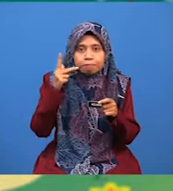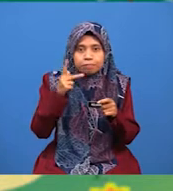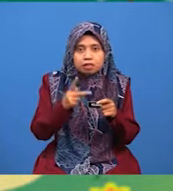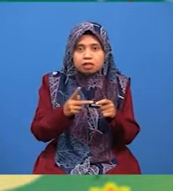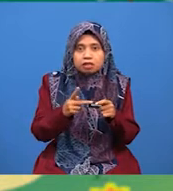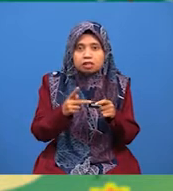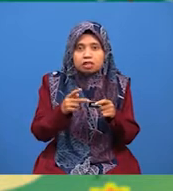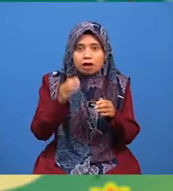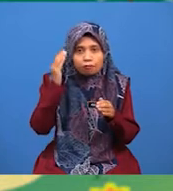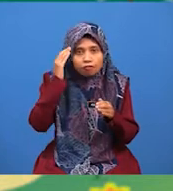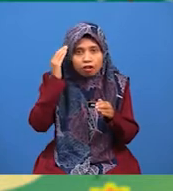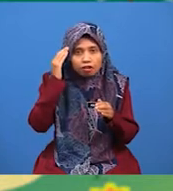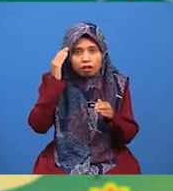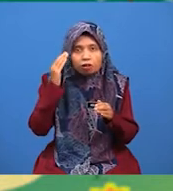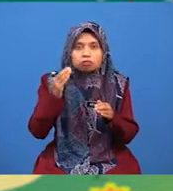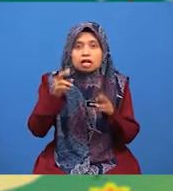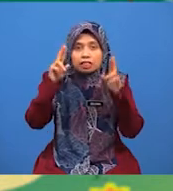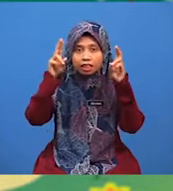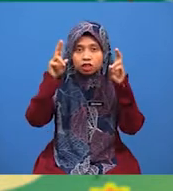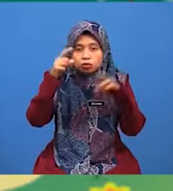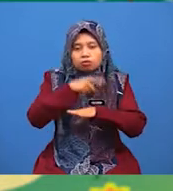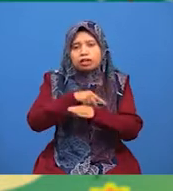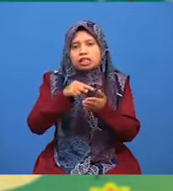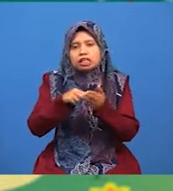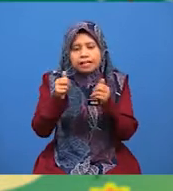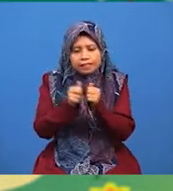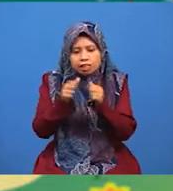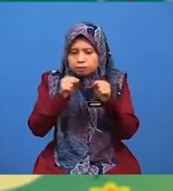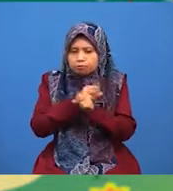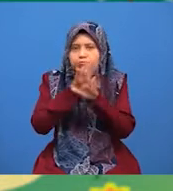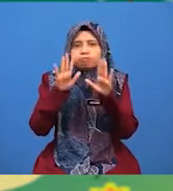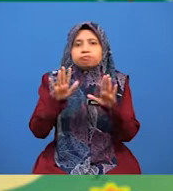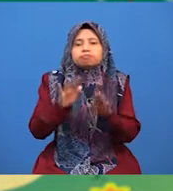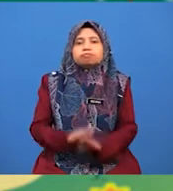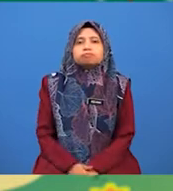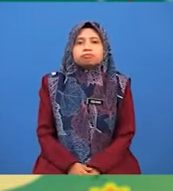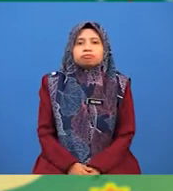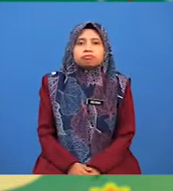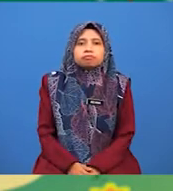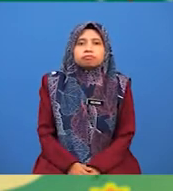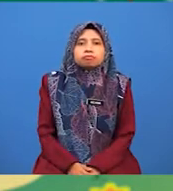menguasai subtopik pembelajaran pada hari ini dengan jelas.